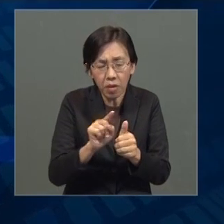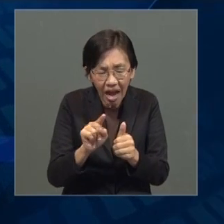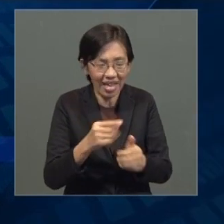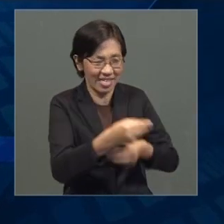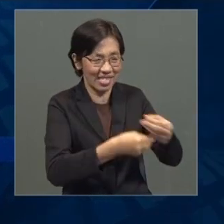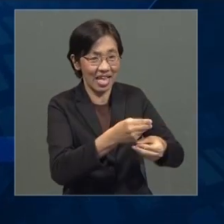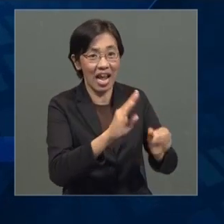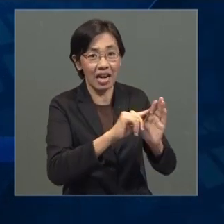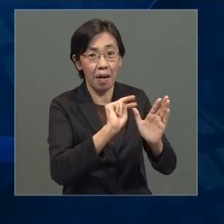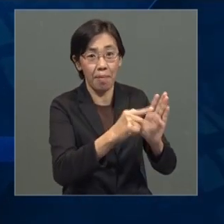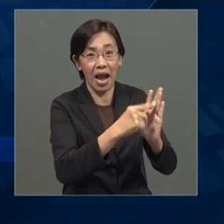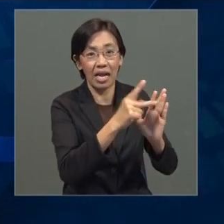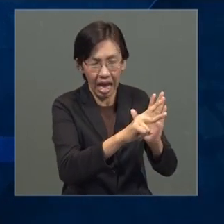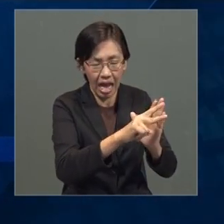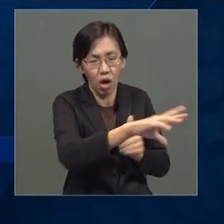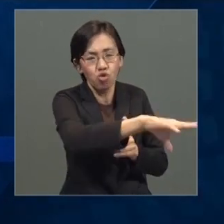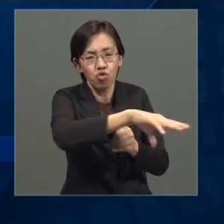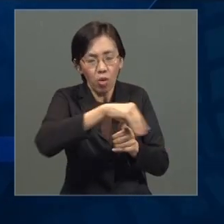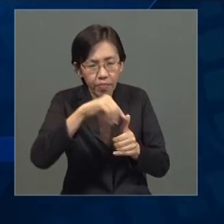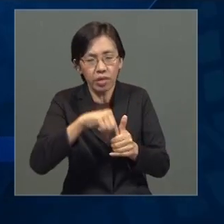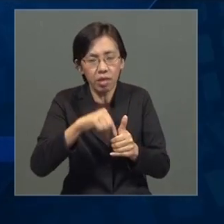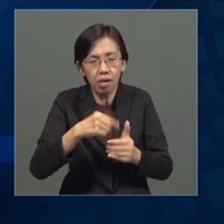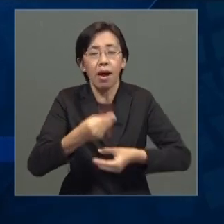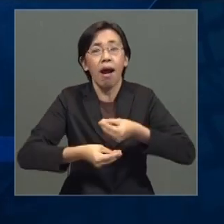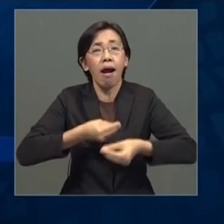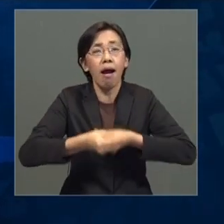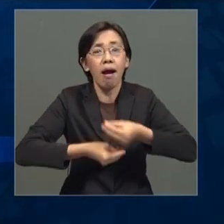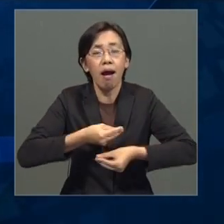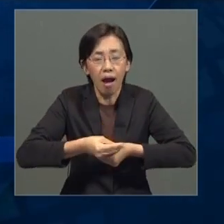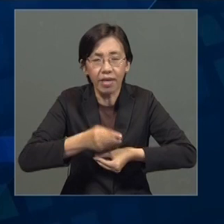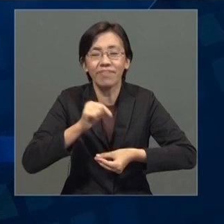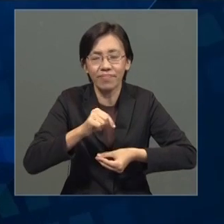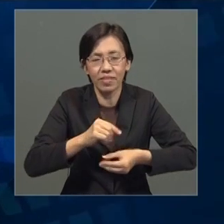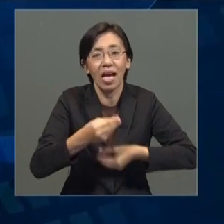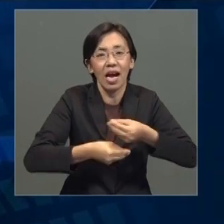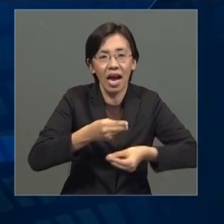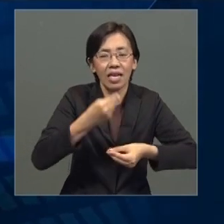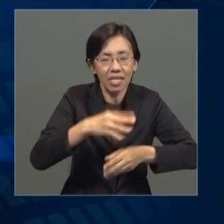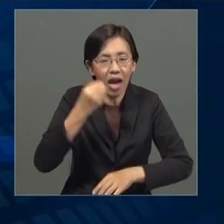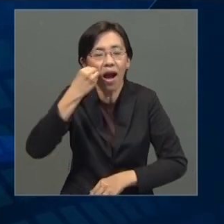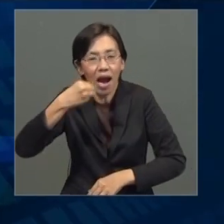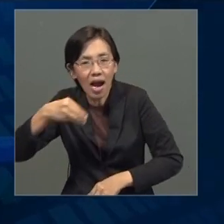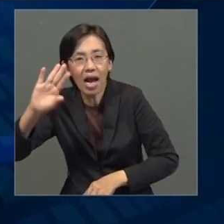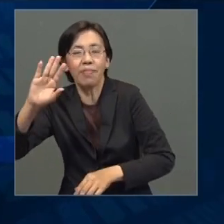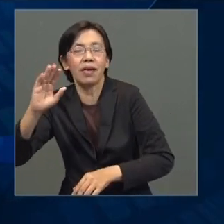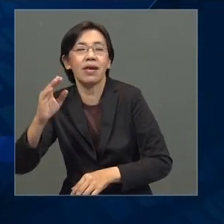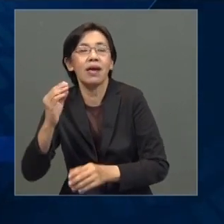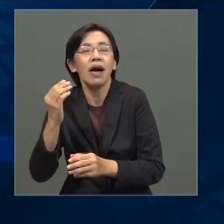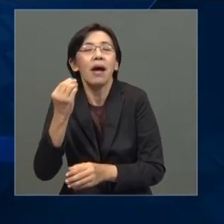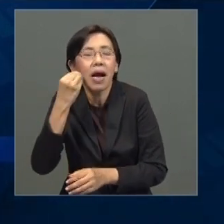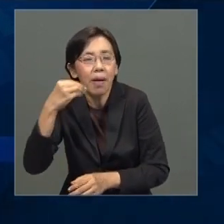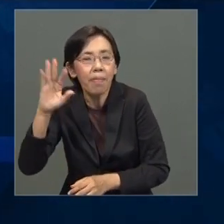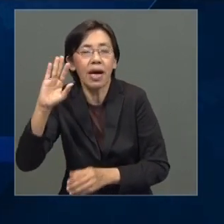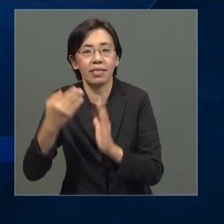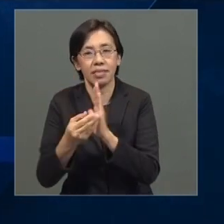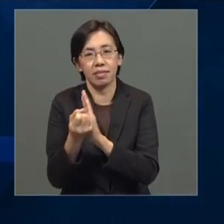แคนะคะแต่พบว่าคือเป็นผู้ค้าที่อยู่ในตลาดสดบางแคแต่เดินทางกลับไปเยี่ยมบ้านที่สีสะเกดก็เลยทำ